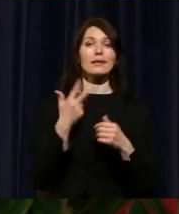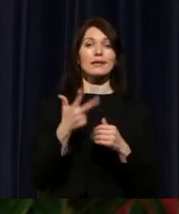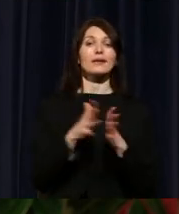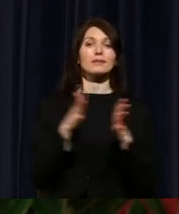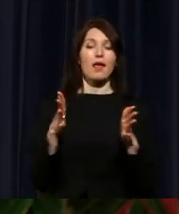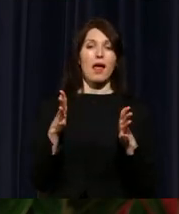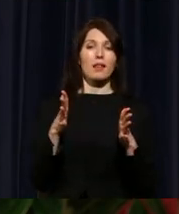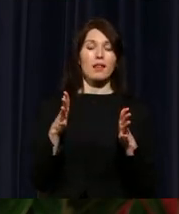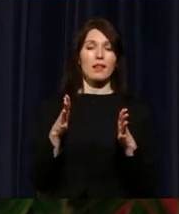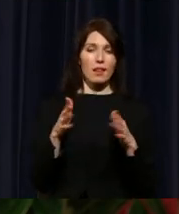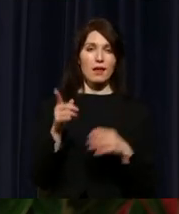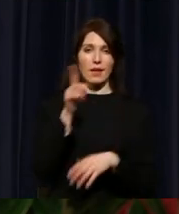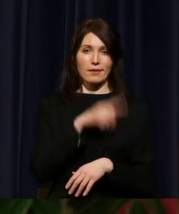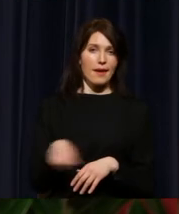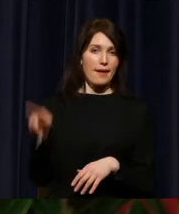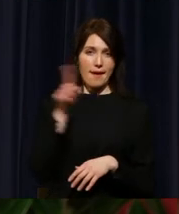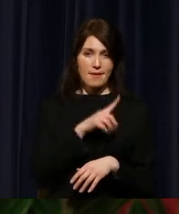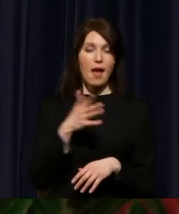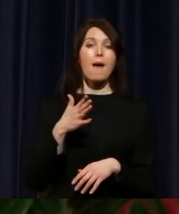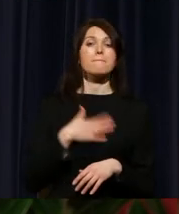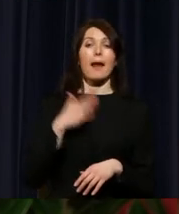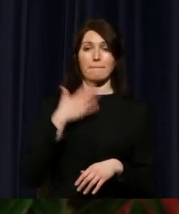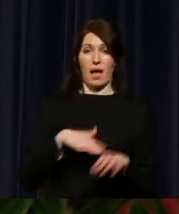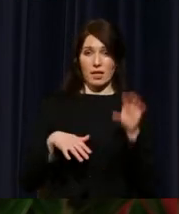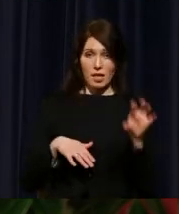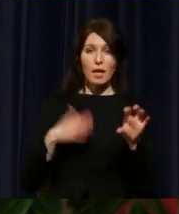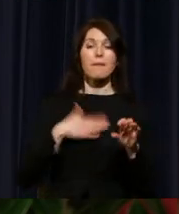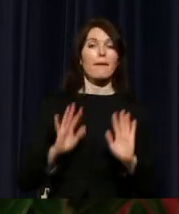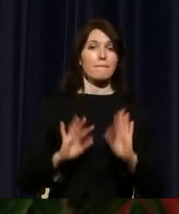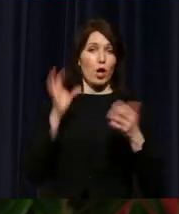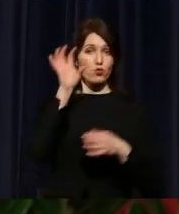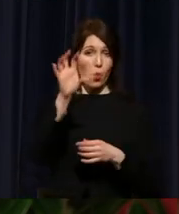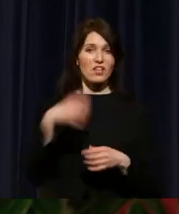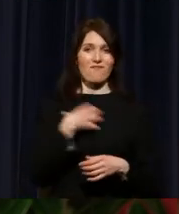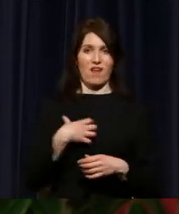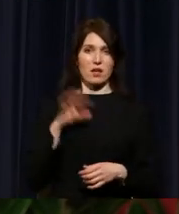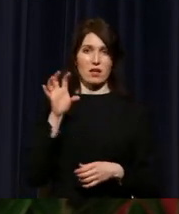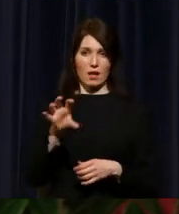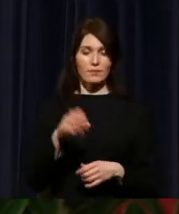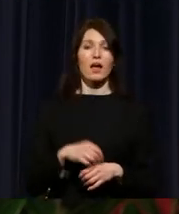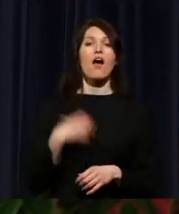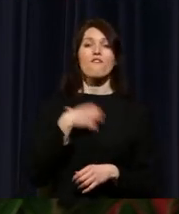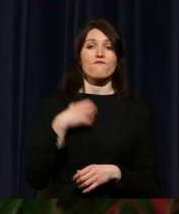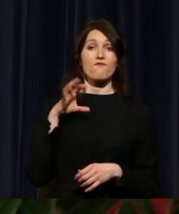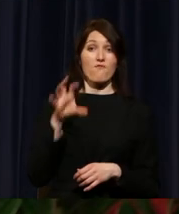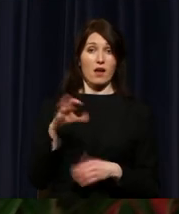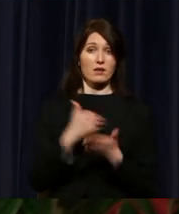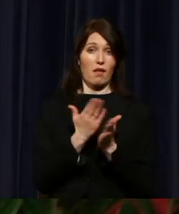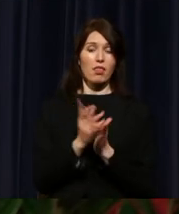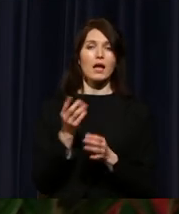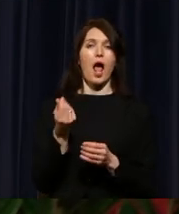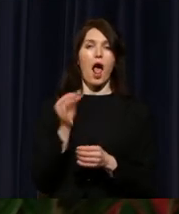lielie riņķi, kur ir man patīk, man padodas un to vajag. Un tad tā to vajag sadaļa ir tieši tā